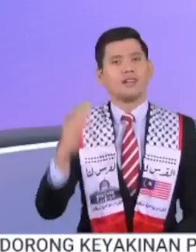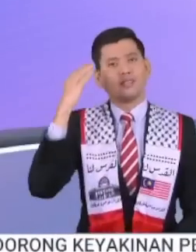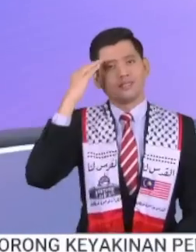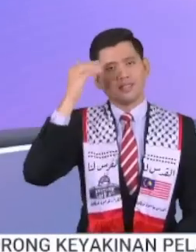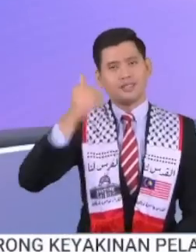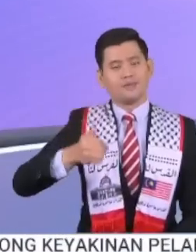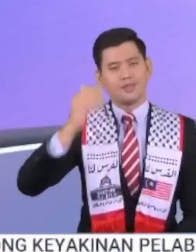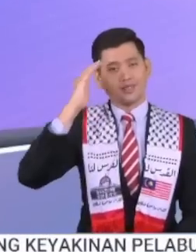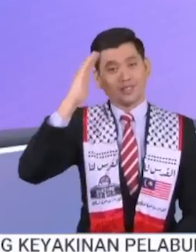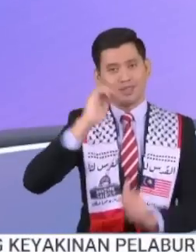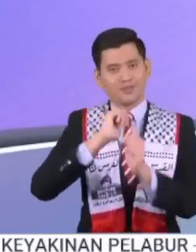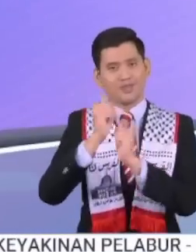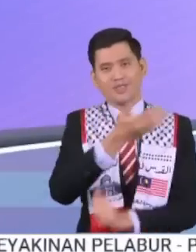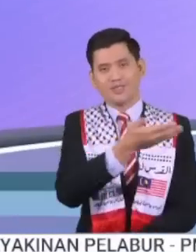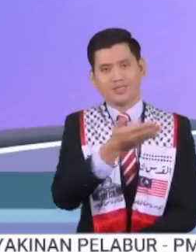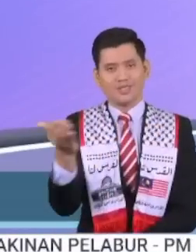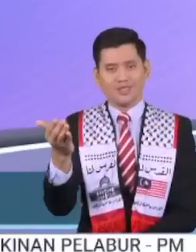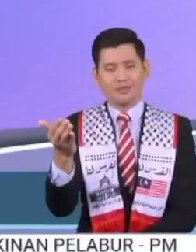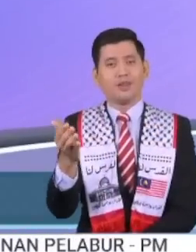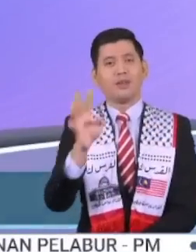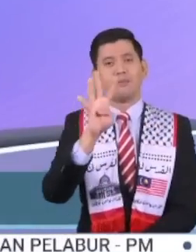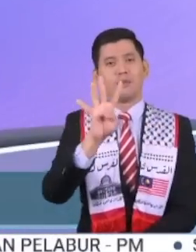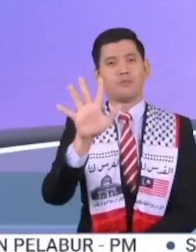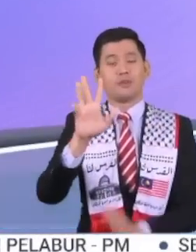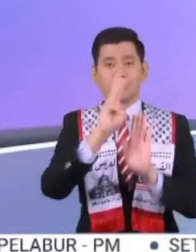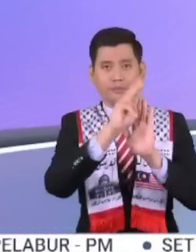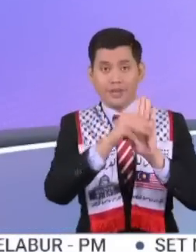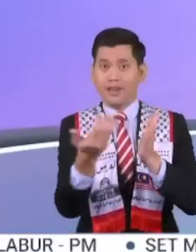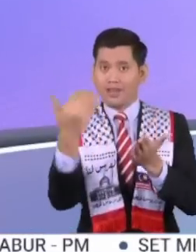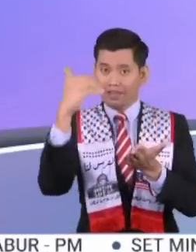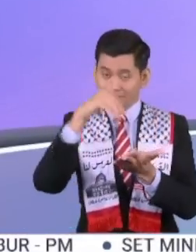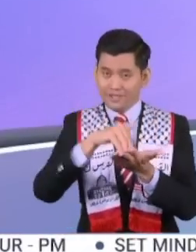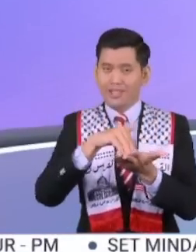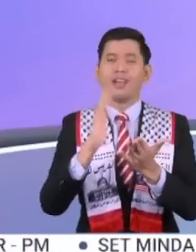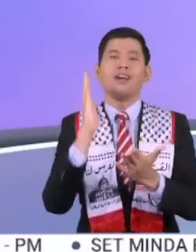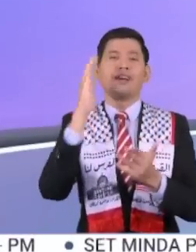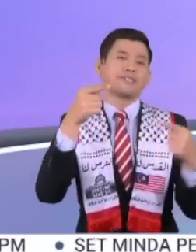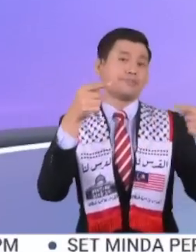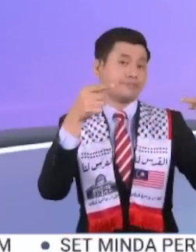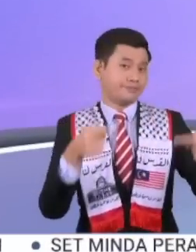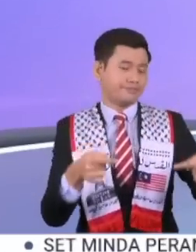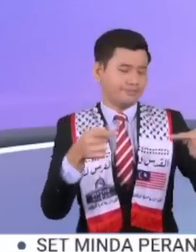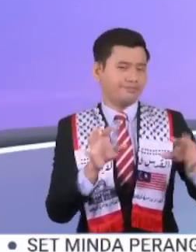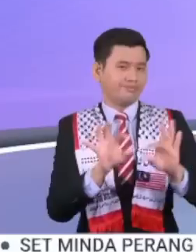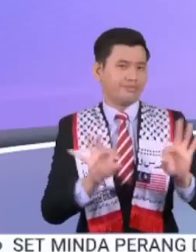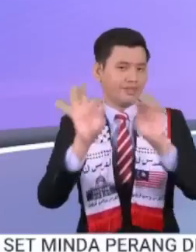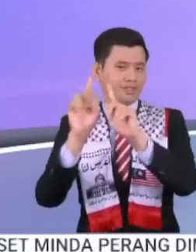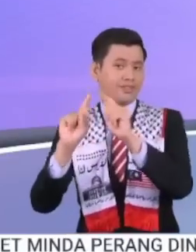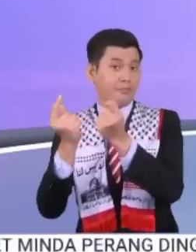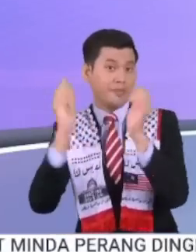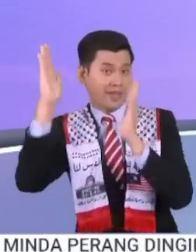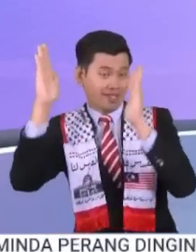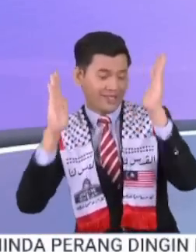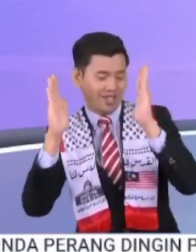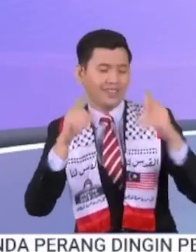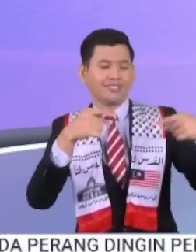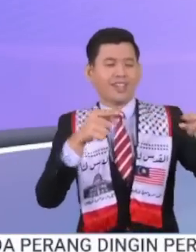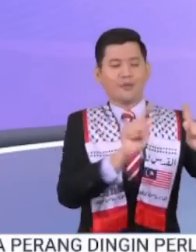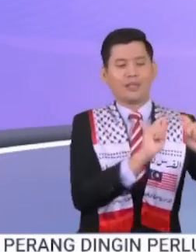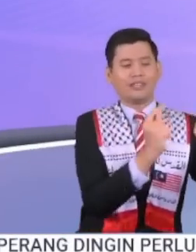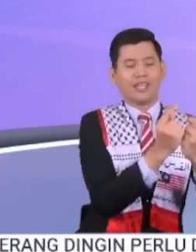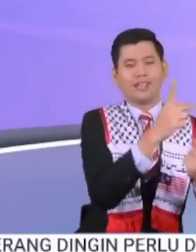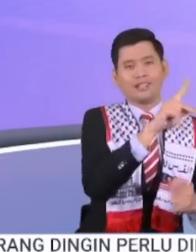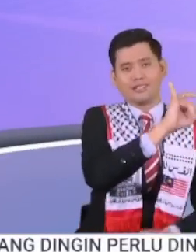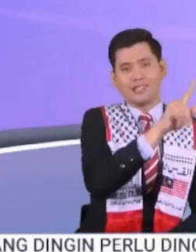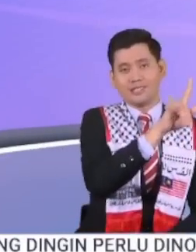Assalamualaikum dan salam sukan untuk semua. Kurang 45 minit sahaja lagi bakal berlangsung aksi penting Harimau Melaya menentang Kyrgyzstan dalam